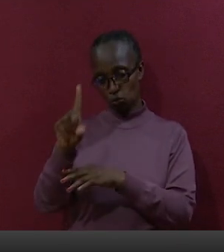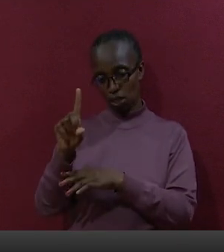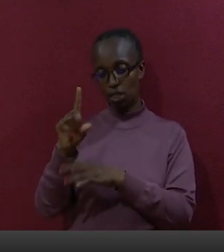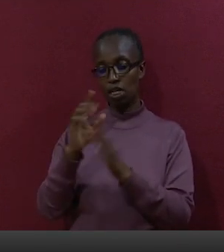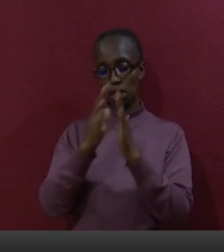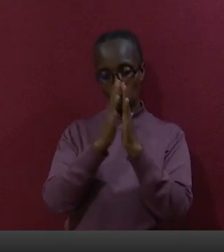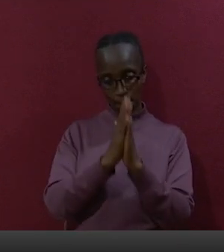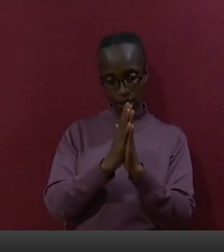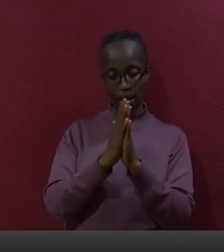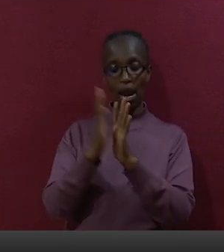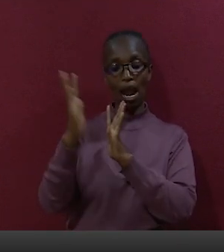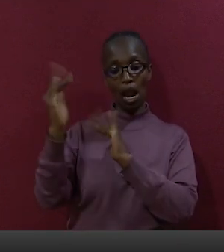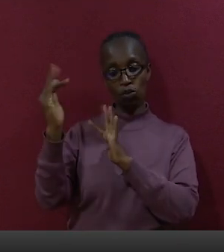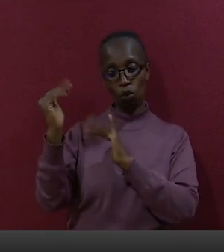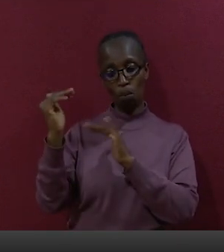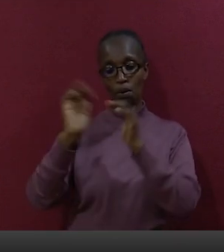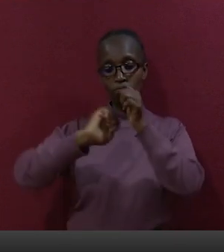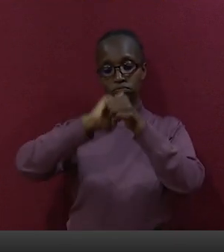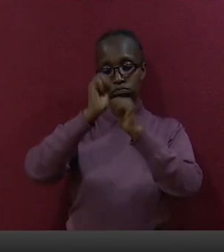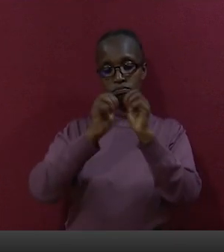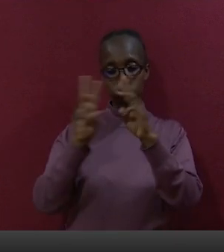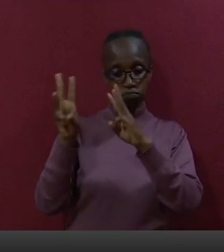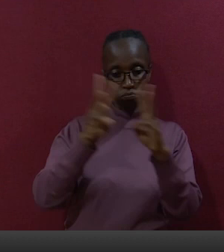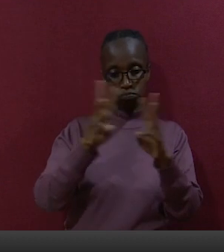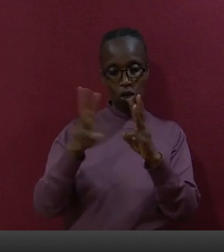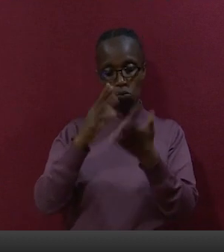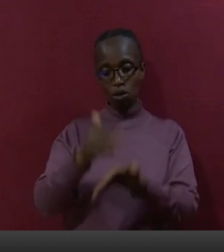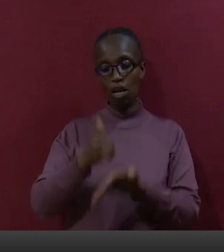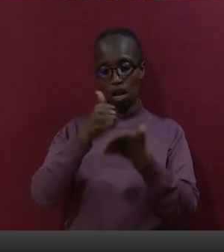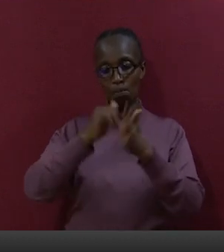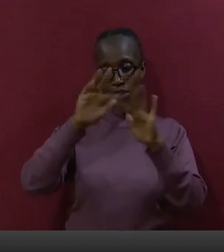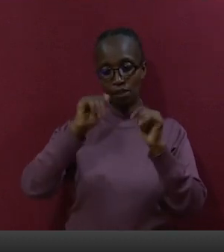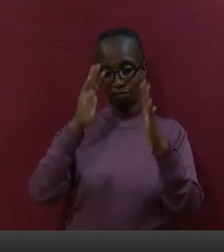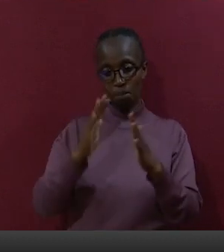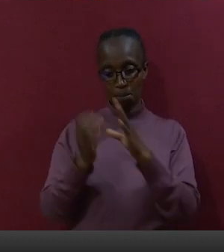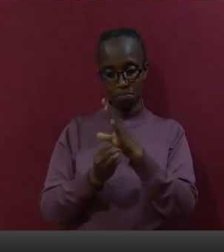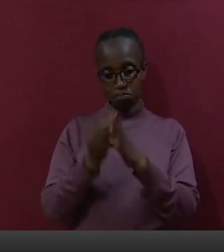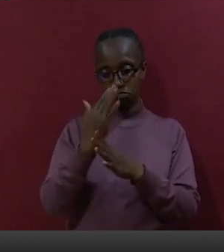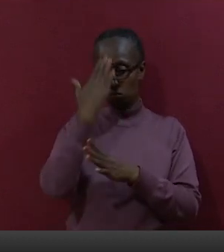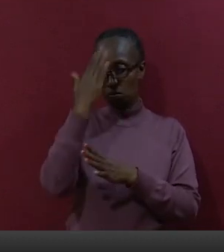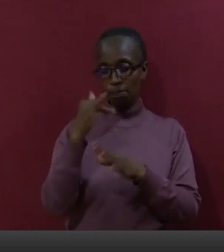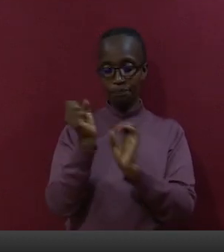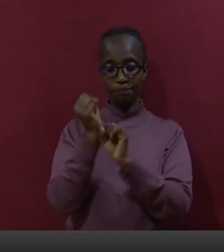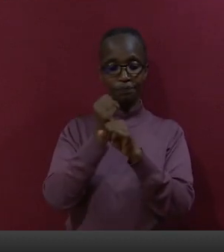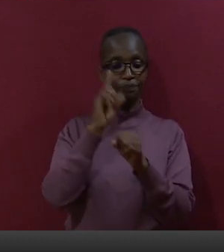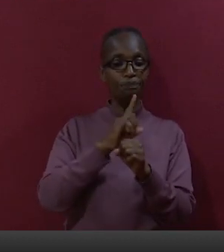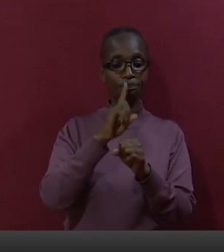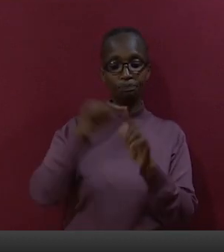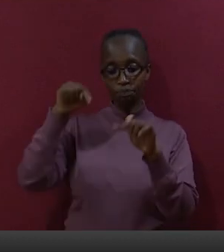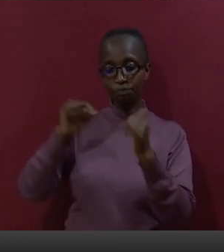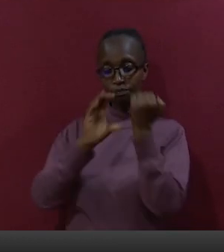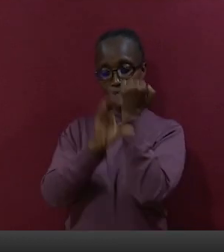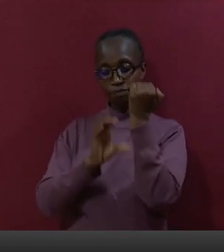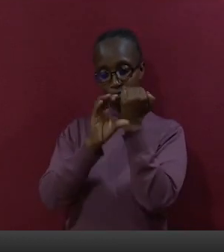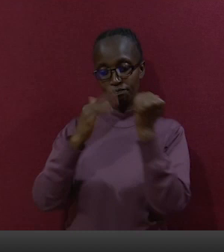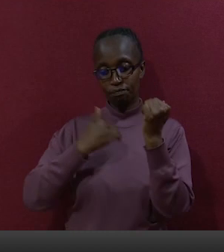bags in 2021. Ni matumaini kwamba hali ya hewa itaruhusu wakulima kuongeza kiwango cha